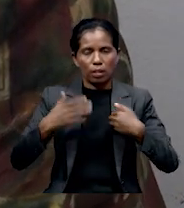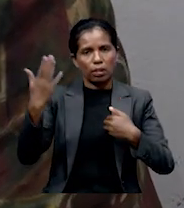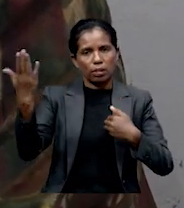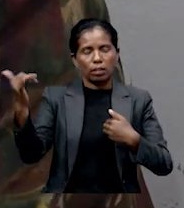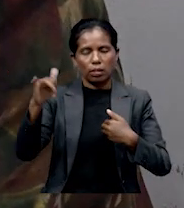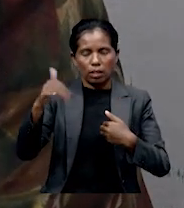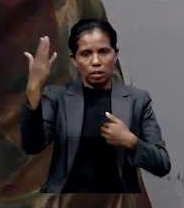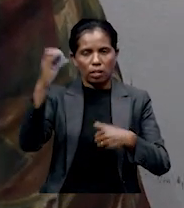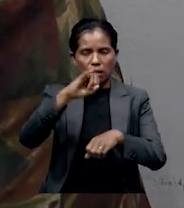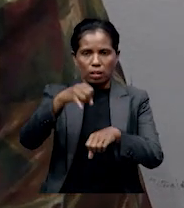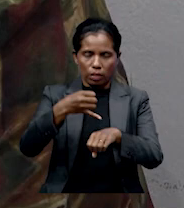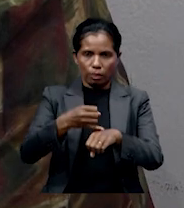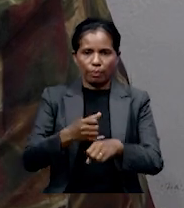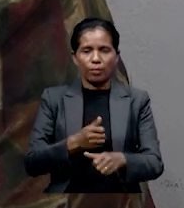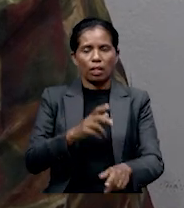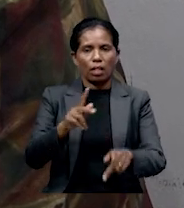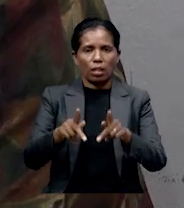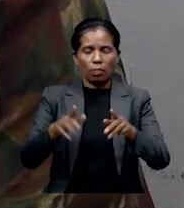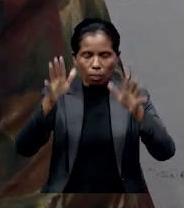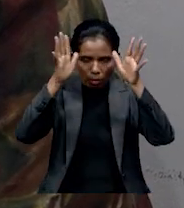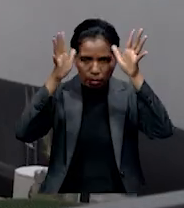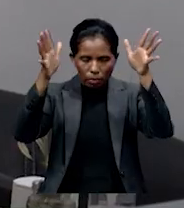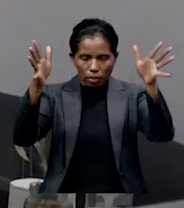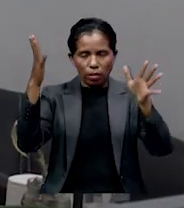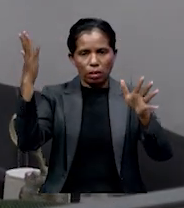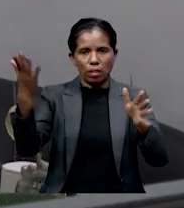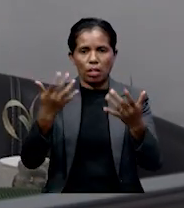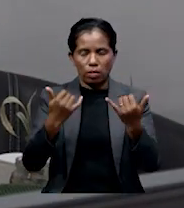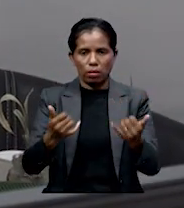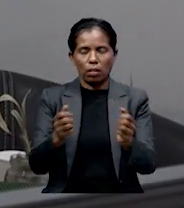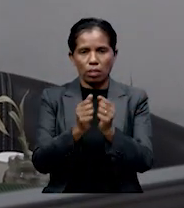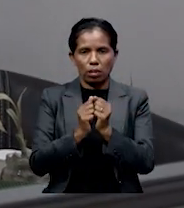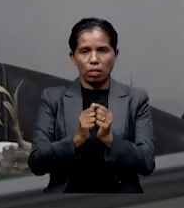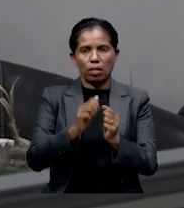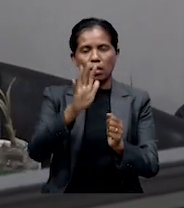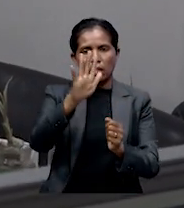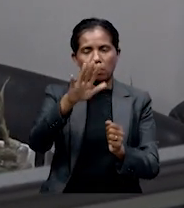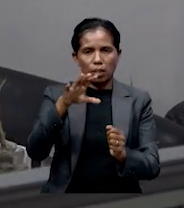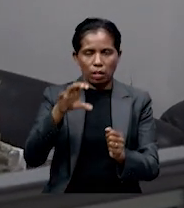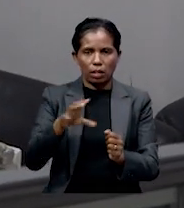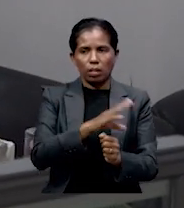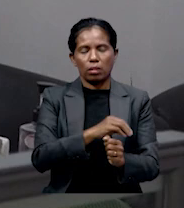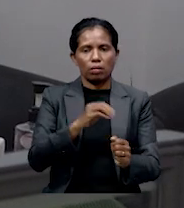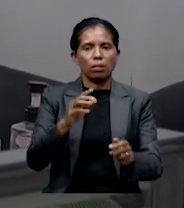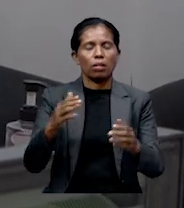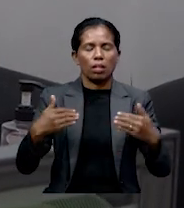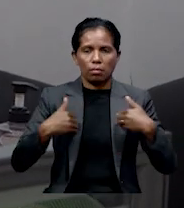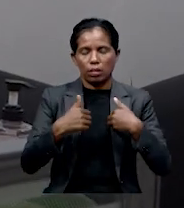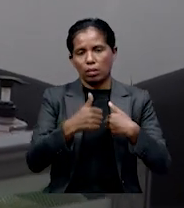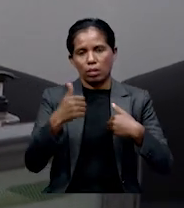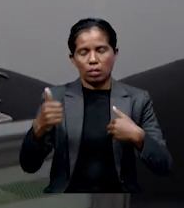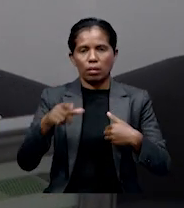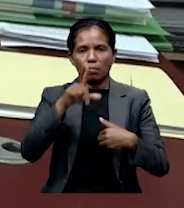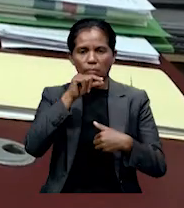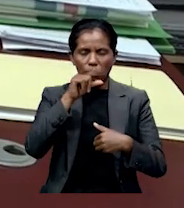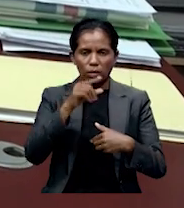Tur floresta ne estimasaun populasaun bibirusa agora iha Ilya Jaco hamutu atus lima no mos espesies sira seluk hanesan manu